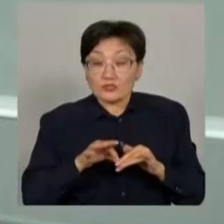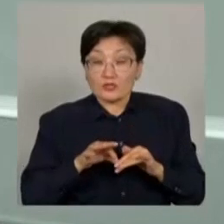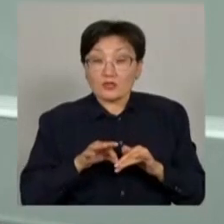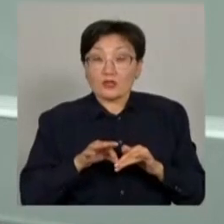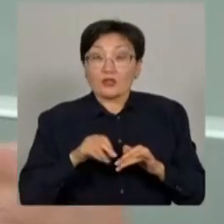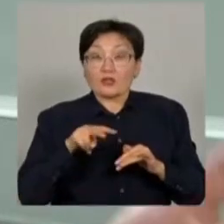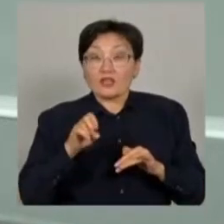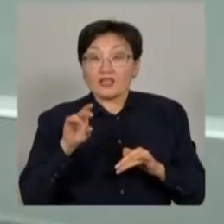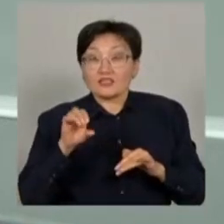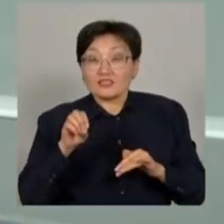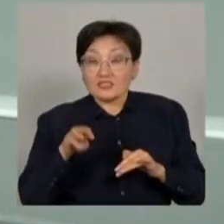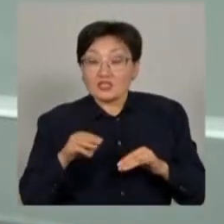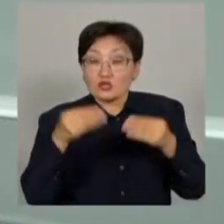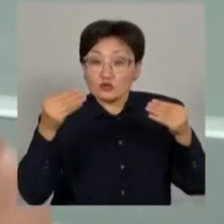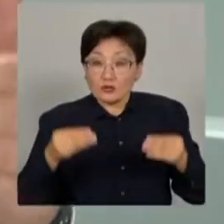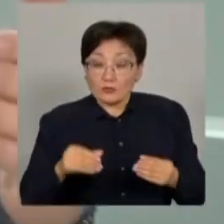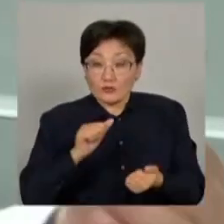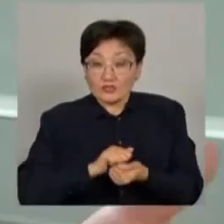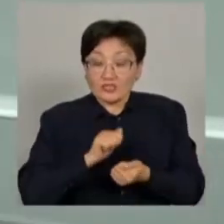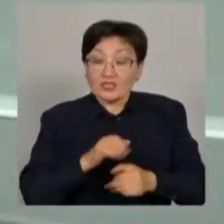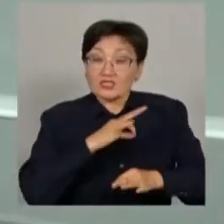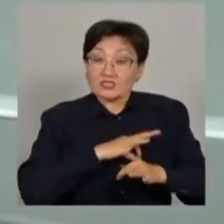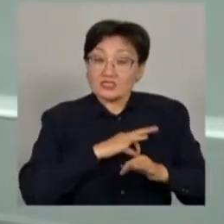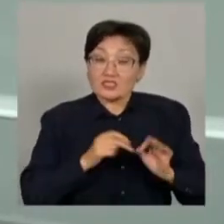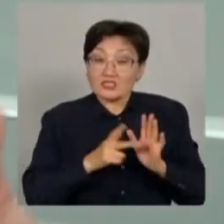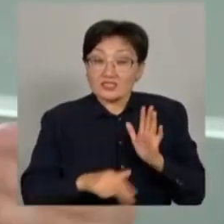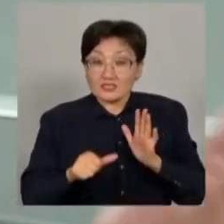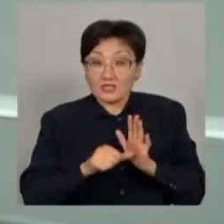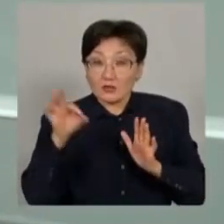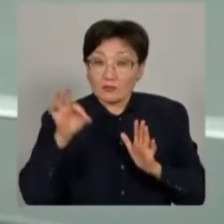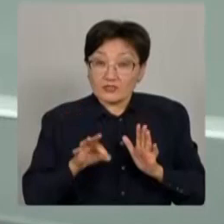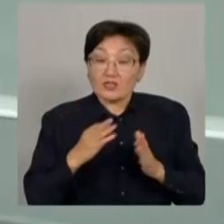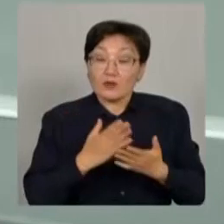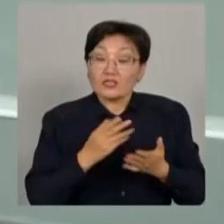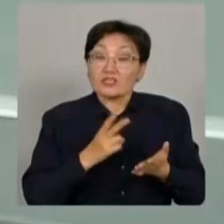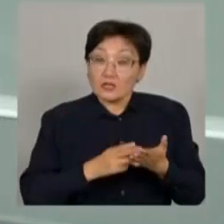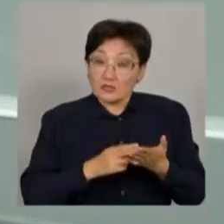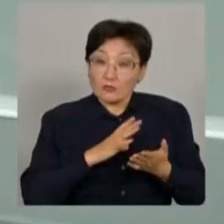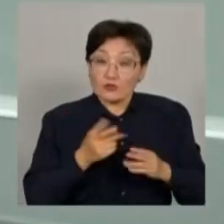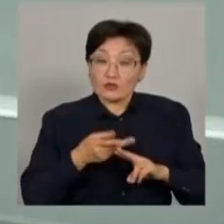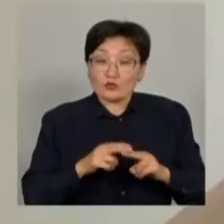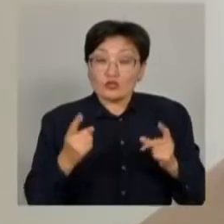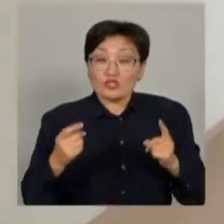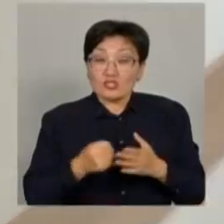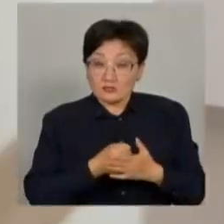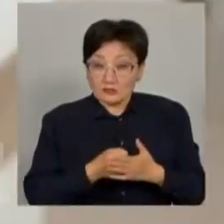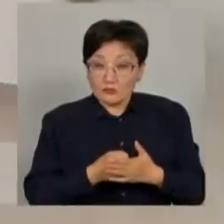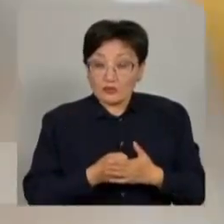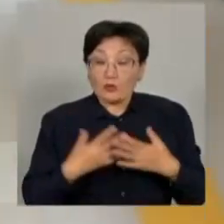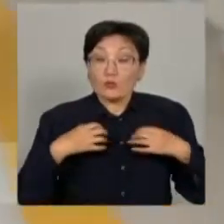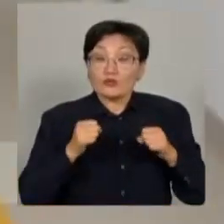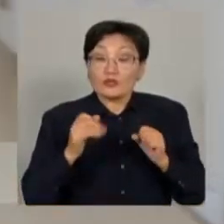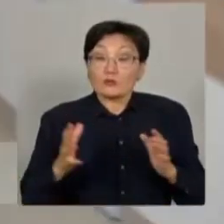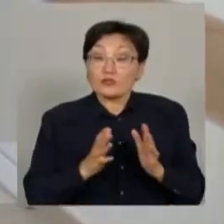деген журналда анықталып, өзінің тиімділігі 86%-ға дейін екенін көрсетіп берді. Бұның өзі үлкен жетістік. Денсаулық